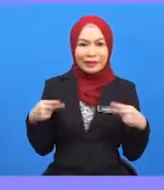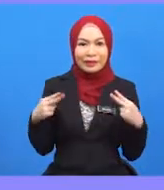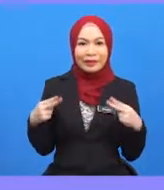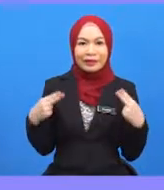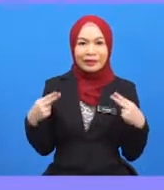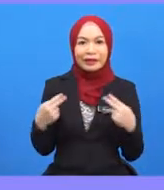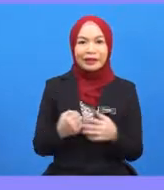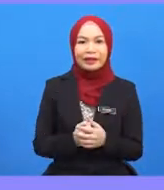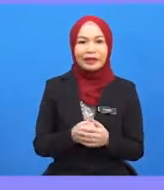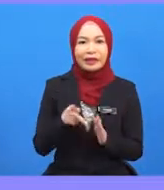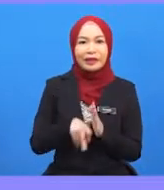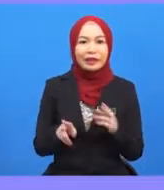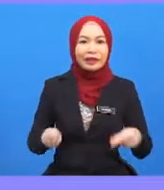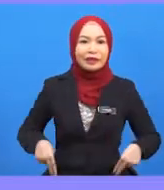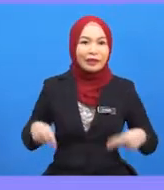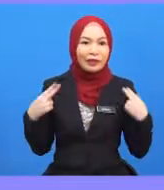seharian.